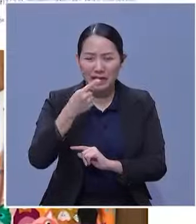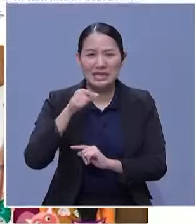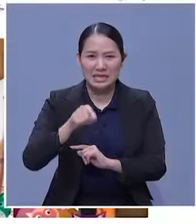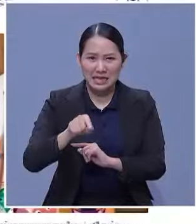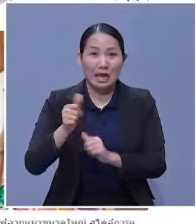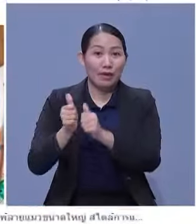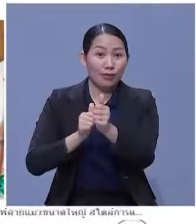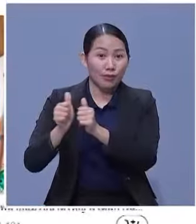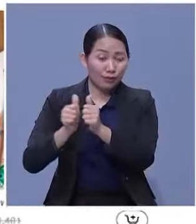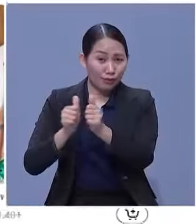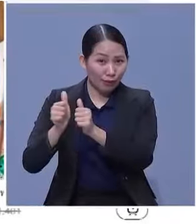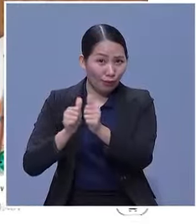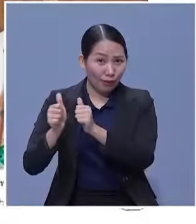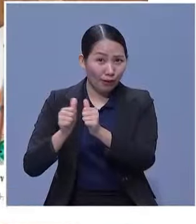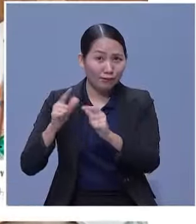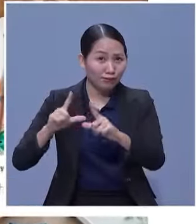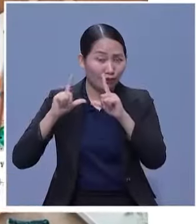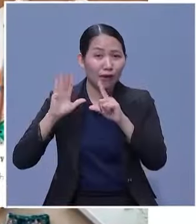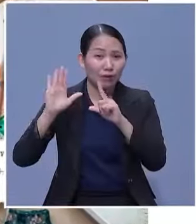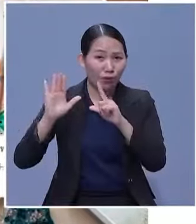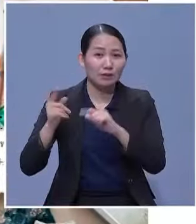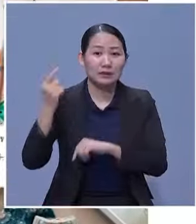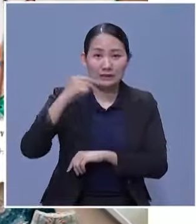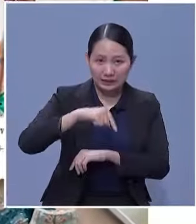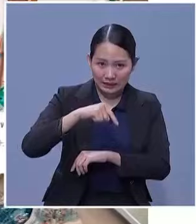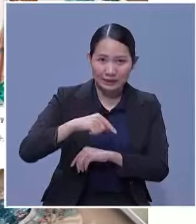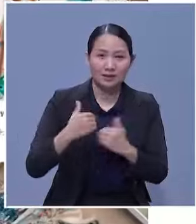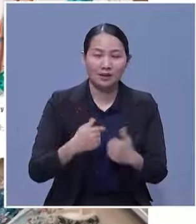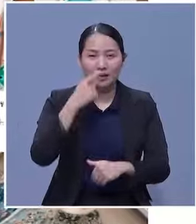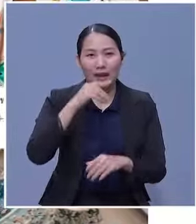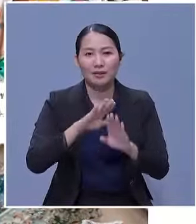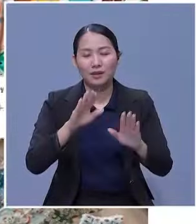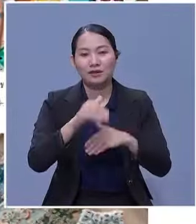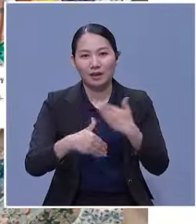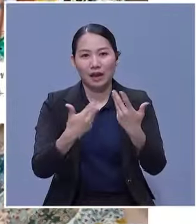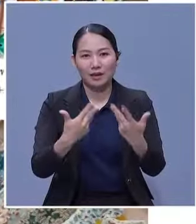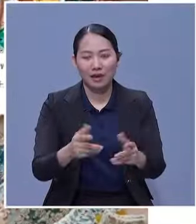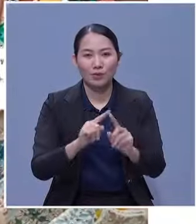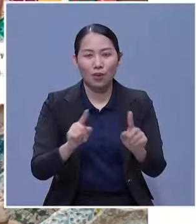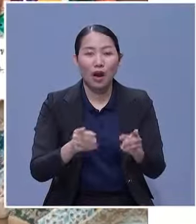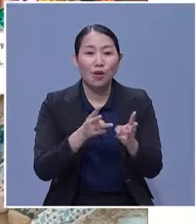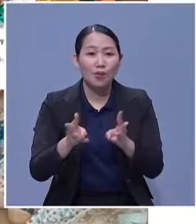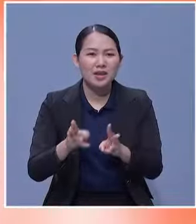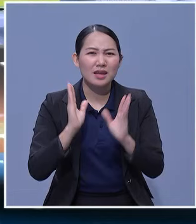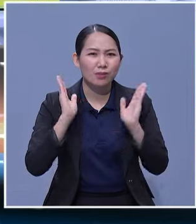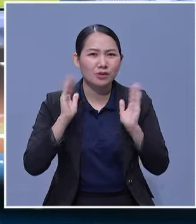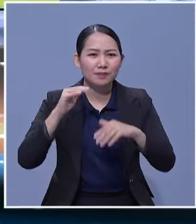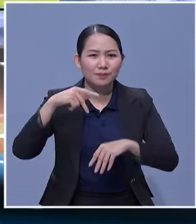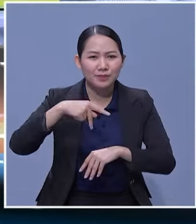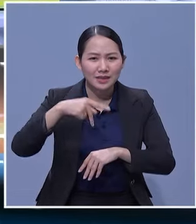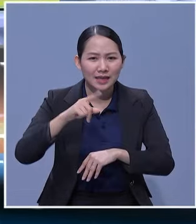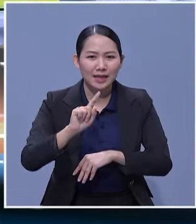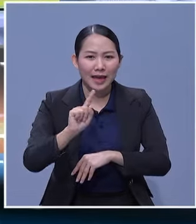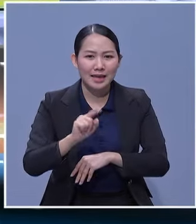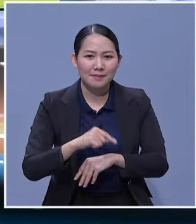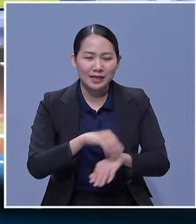ความต้องการของคนน่ะอยากได้ของไปชักชวนเพื่อนมาซื้อแล้วก็ช่วยกันซื้อสุดท้ายเนี่ยกลายเป็นว่ากว่าตลาดไปเพราะใครก็